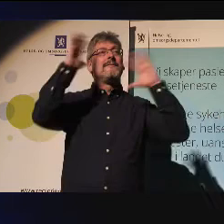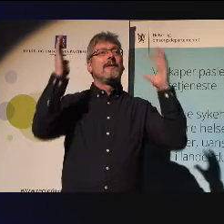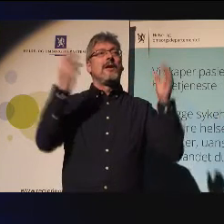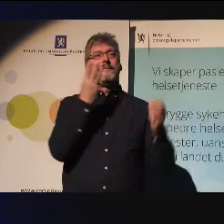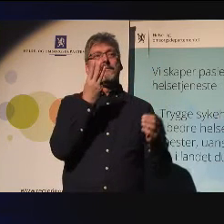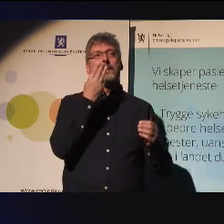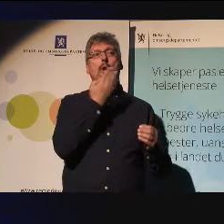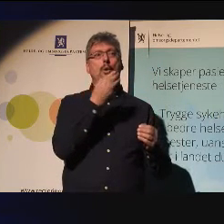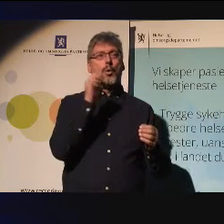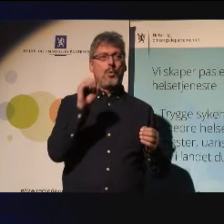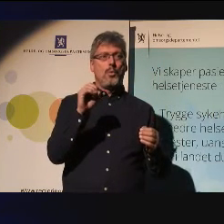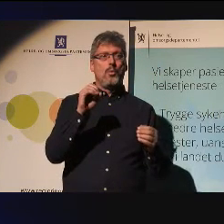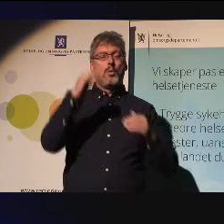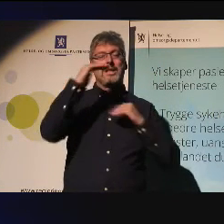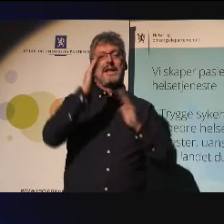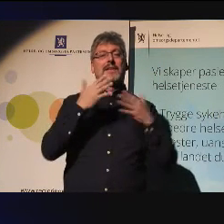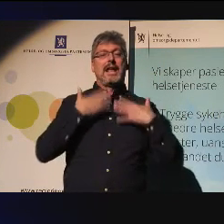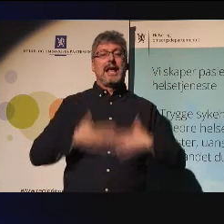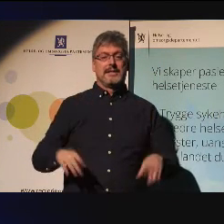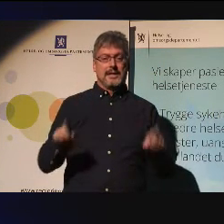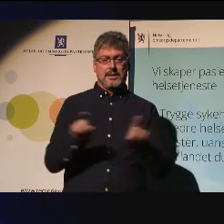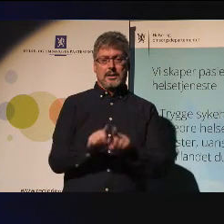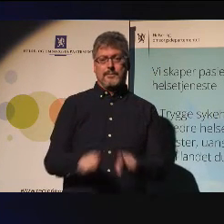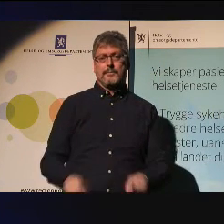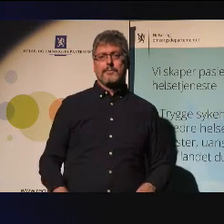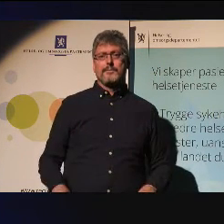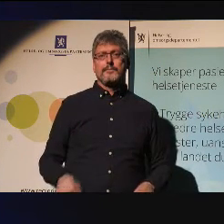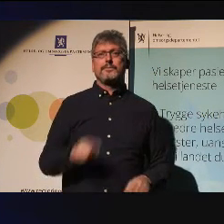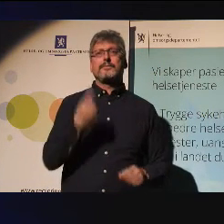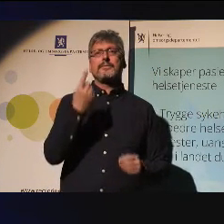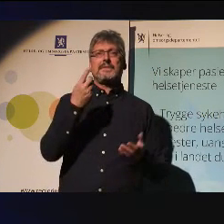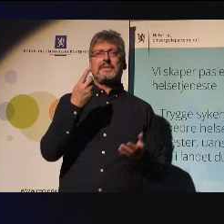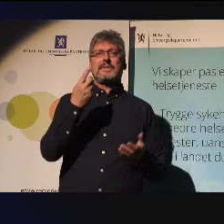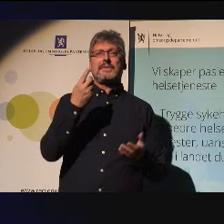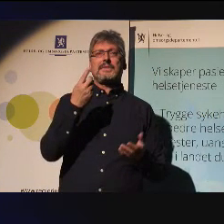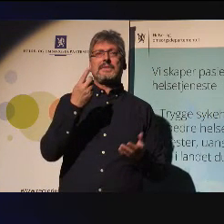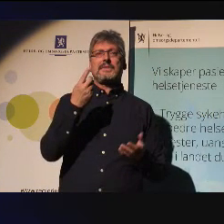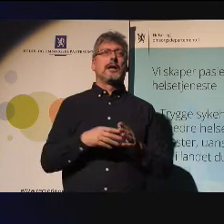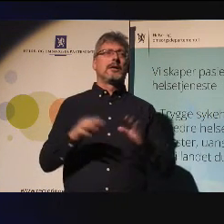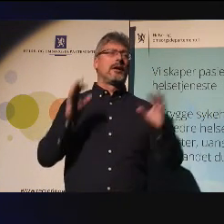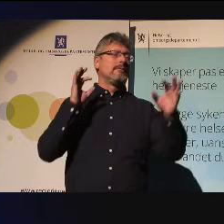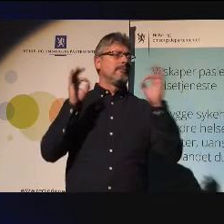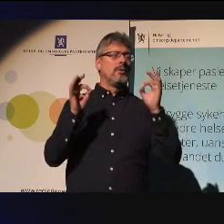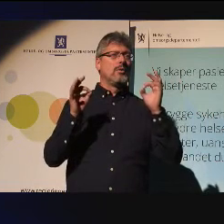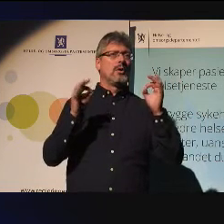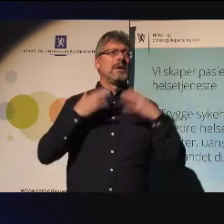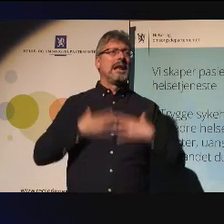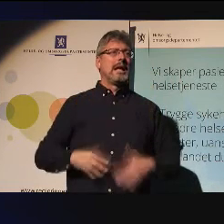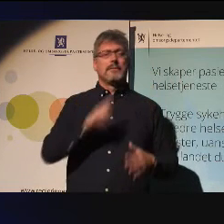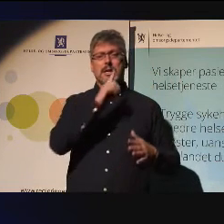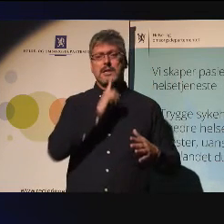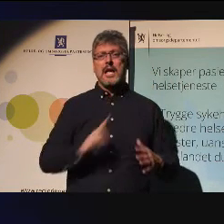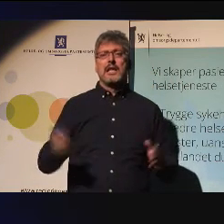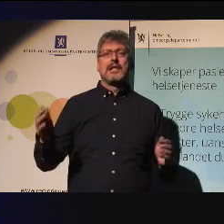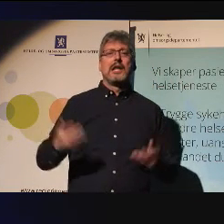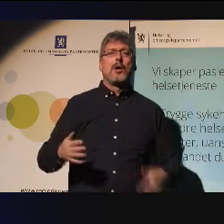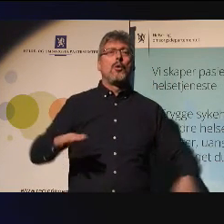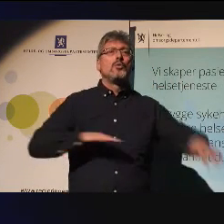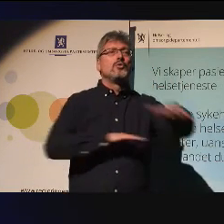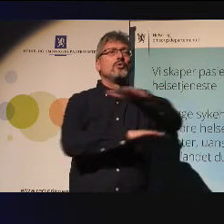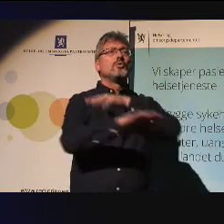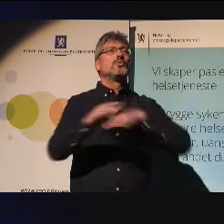helse på denne måten. En tilstand av fullkommen legemlig, kjedelig og sosiale